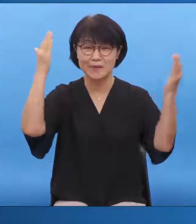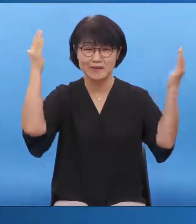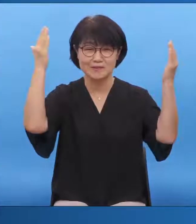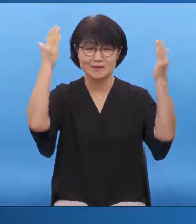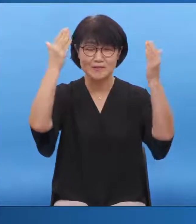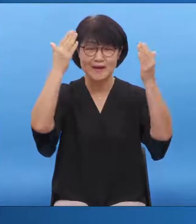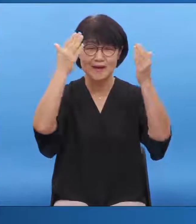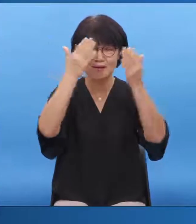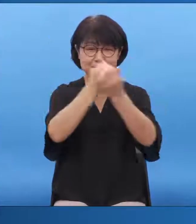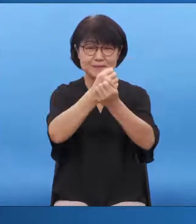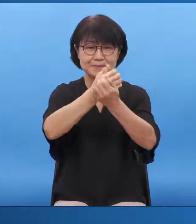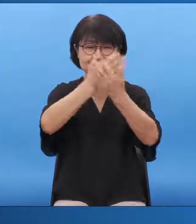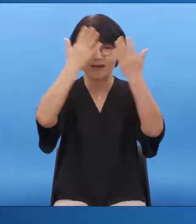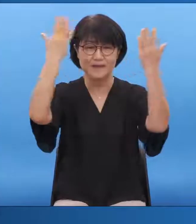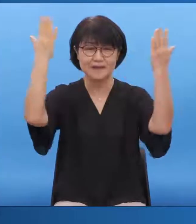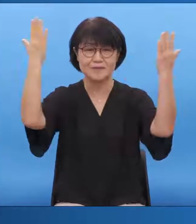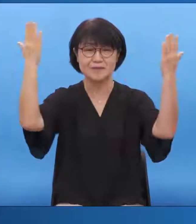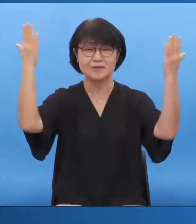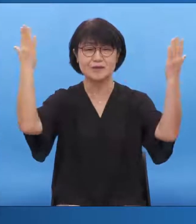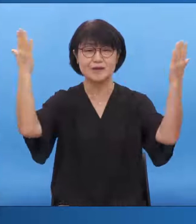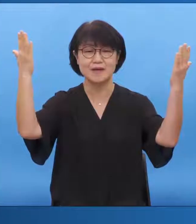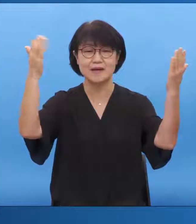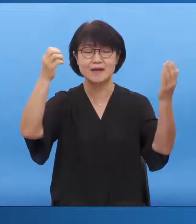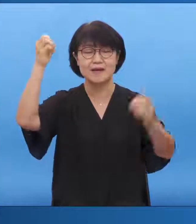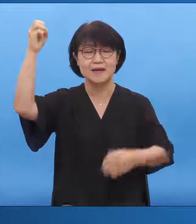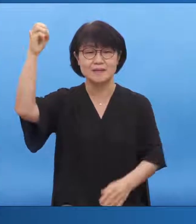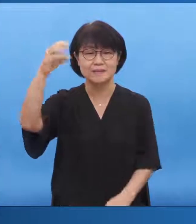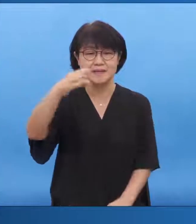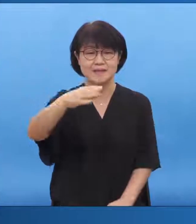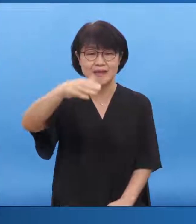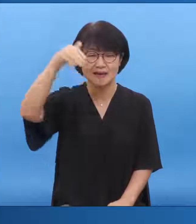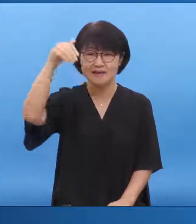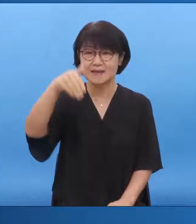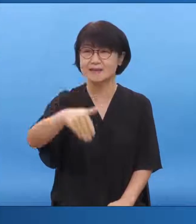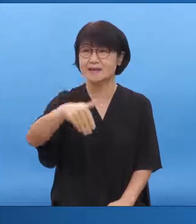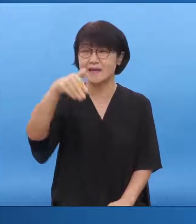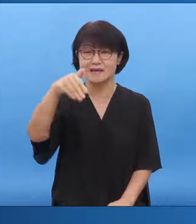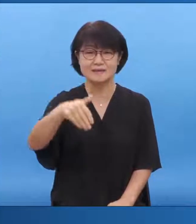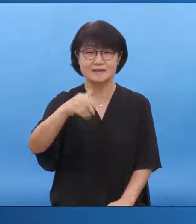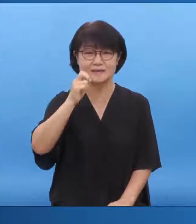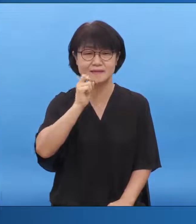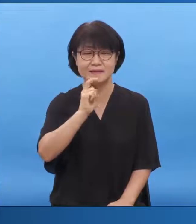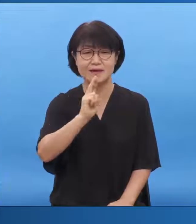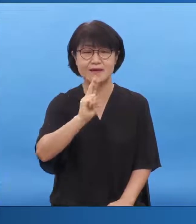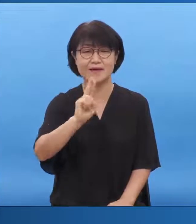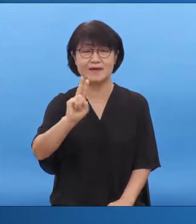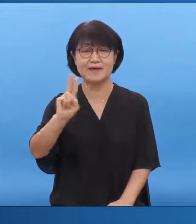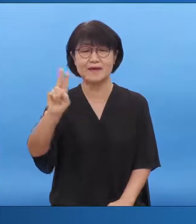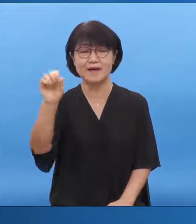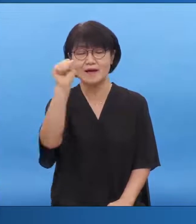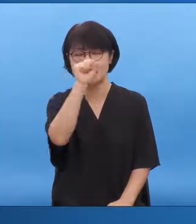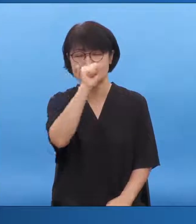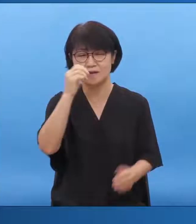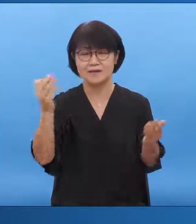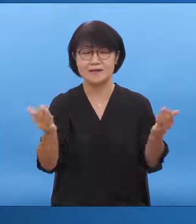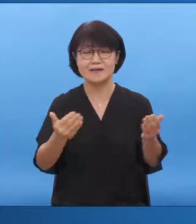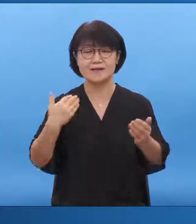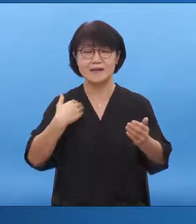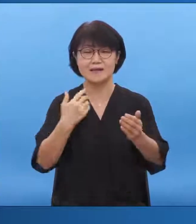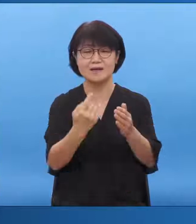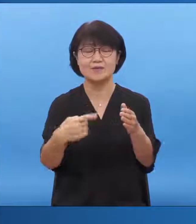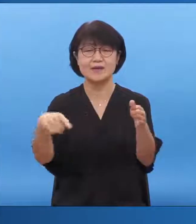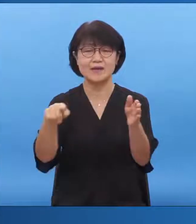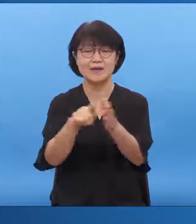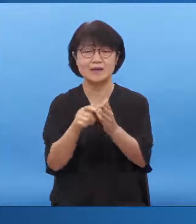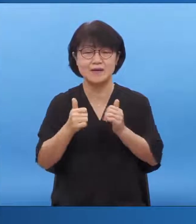죄로 어둠 밤 밝게 비춰라. 빛의 사자들이여 선한